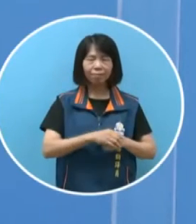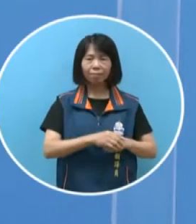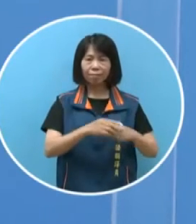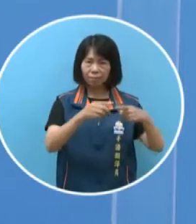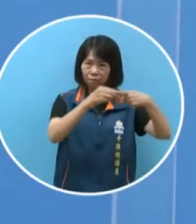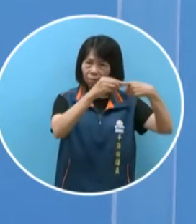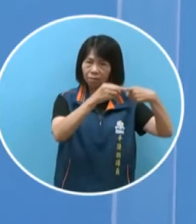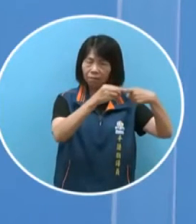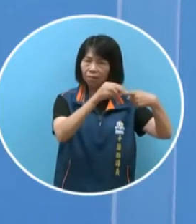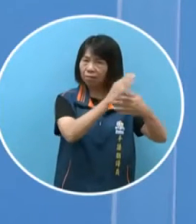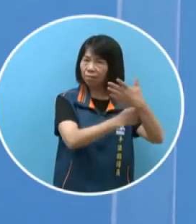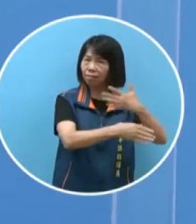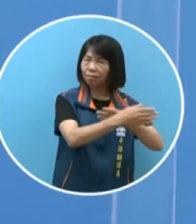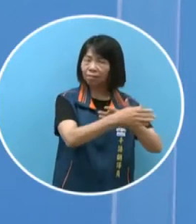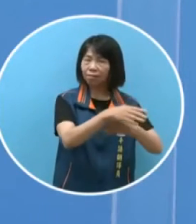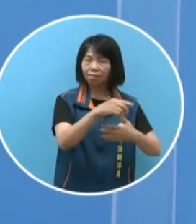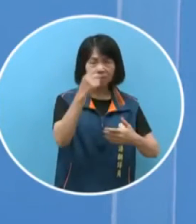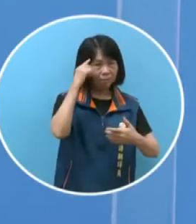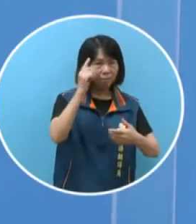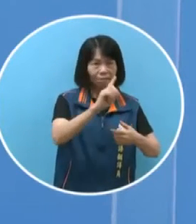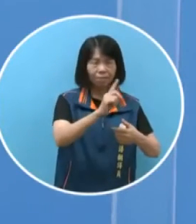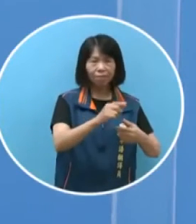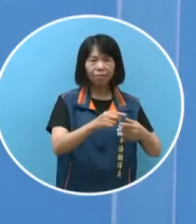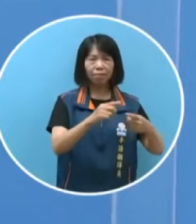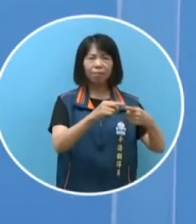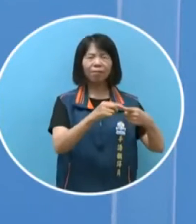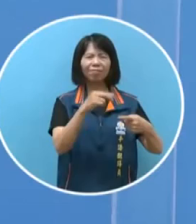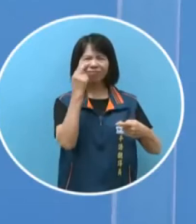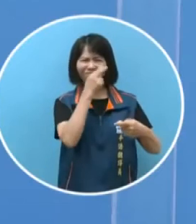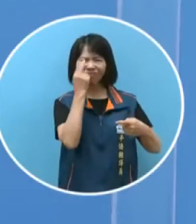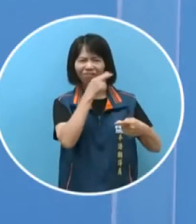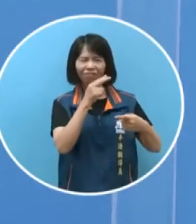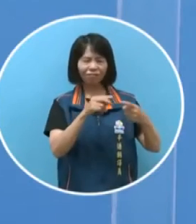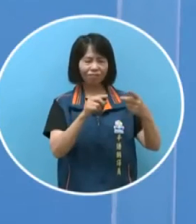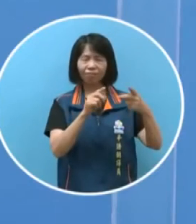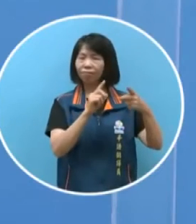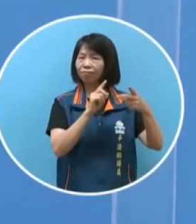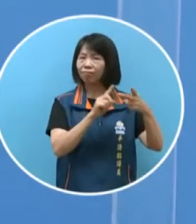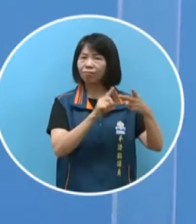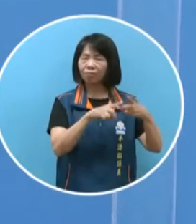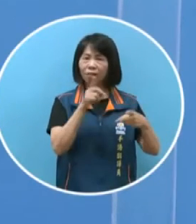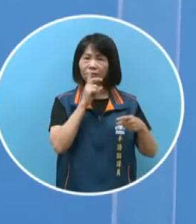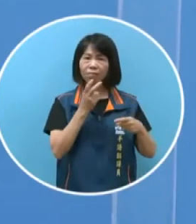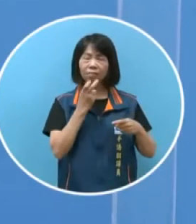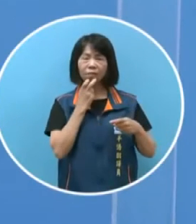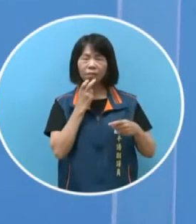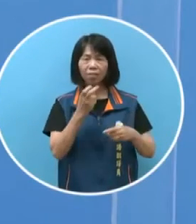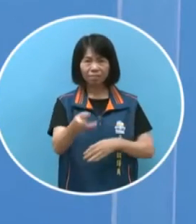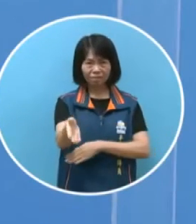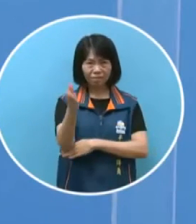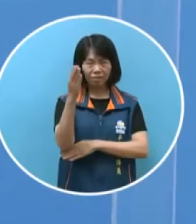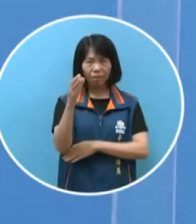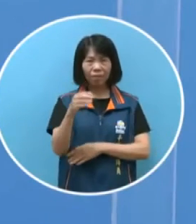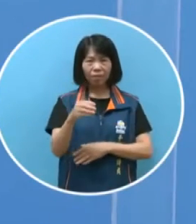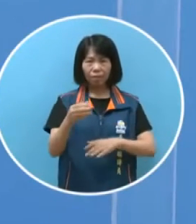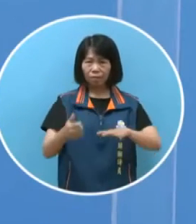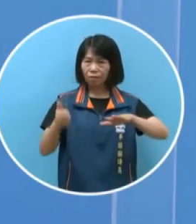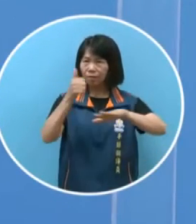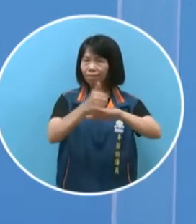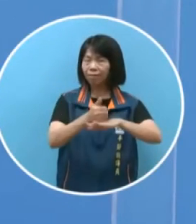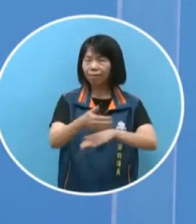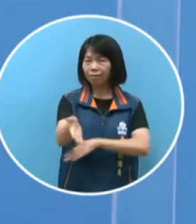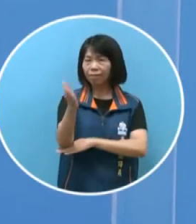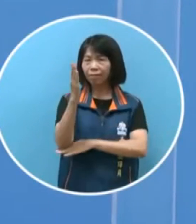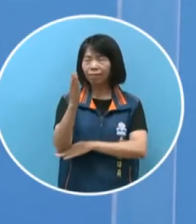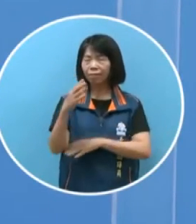示执政党此举是对花莲乡亲相当残忍。 中央执政的政府，不管是总统府，